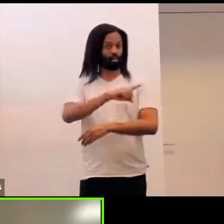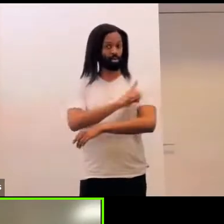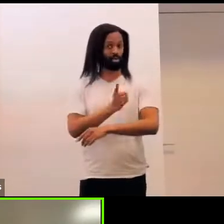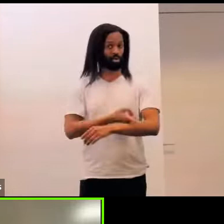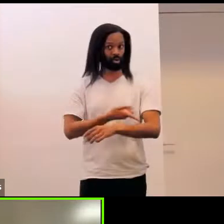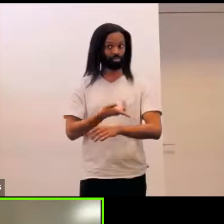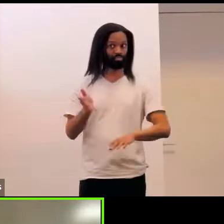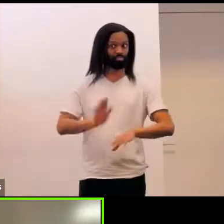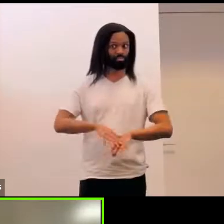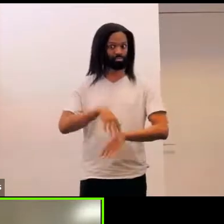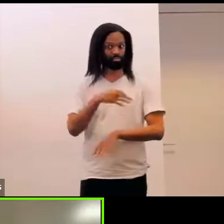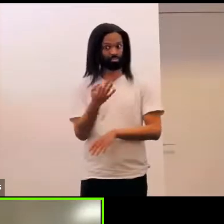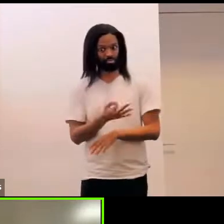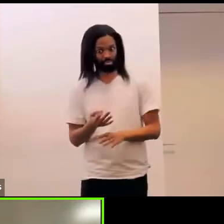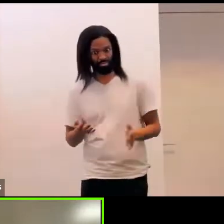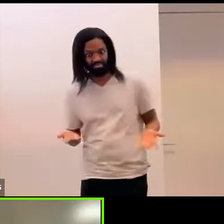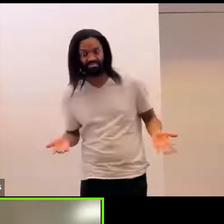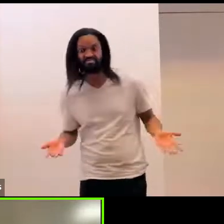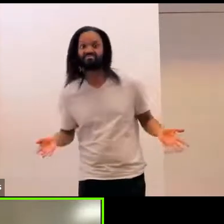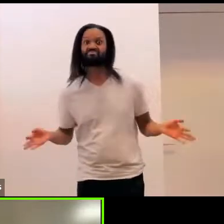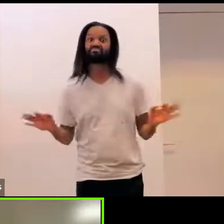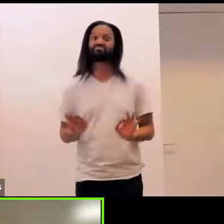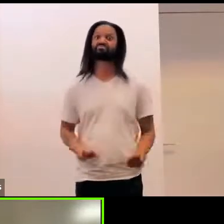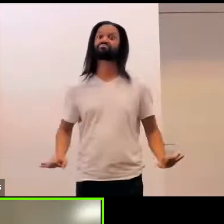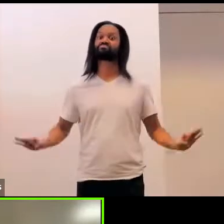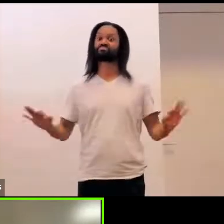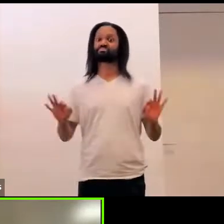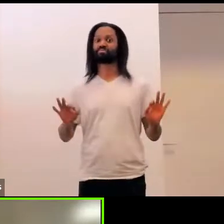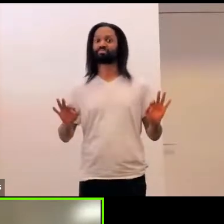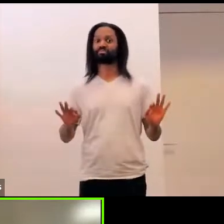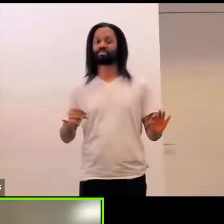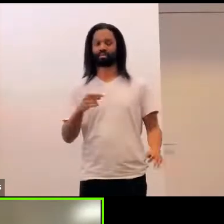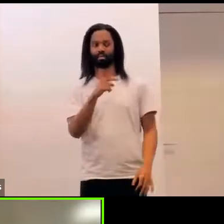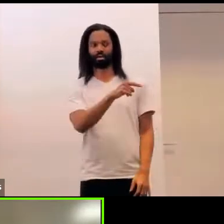au rendez-vous. Dalkia a de façon nette été